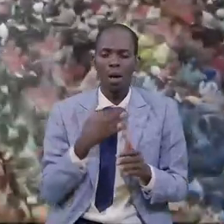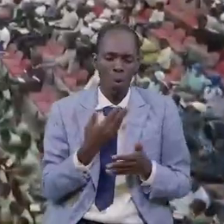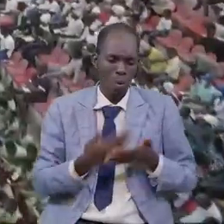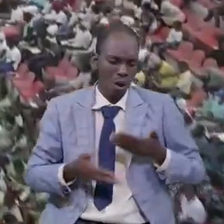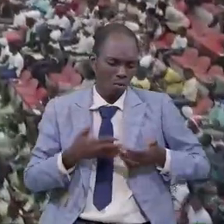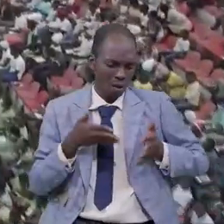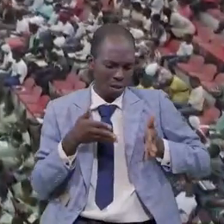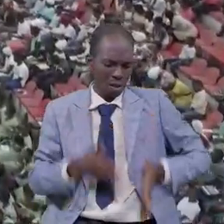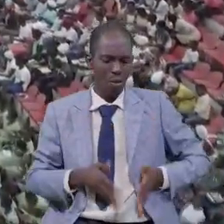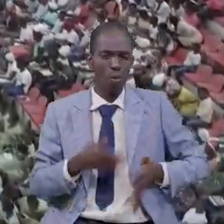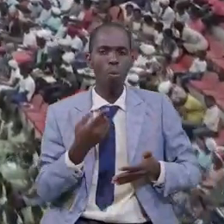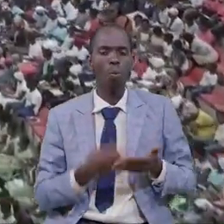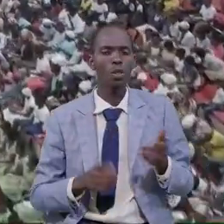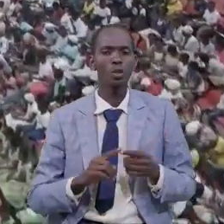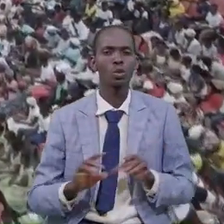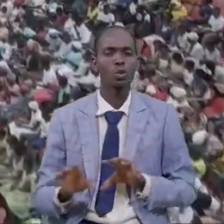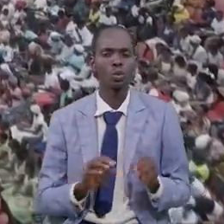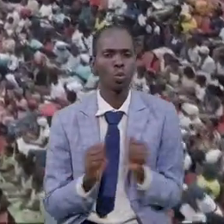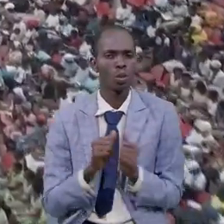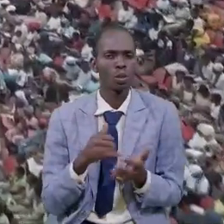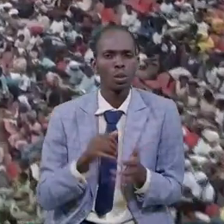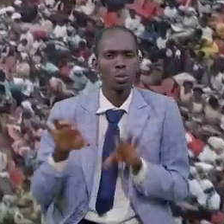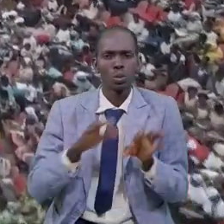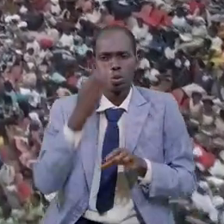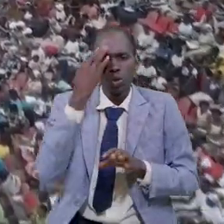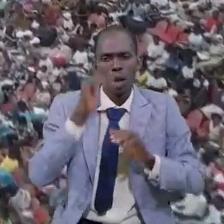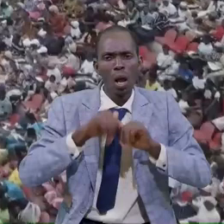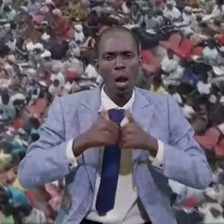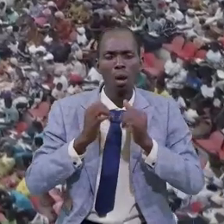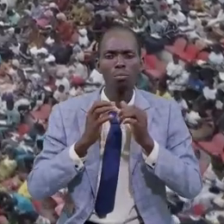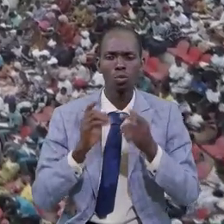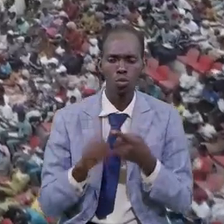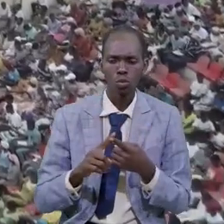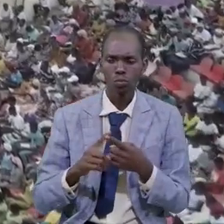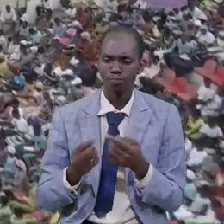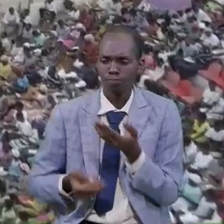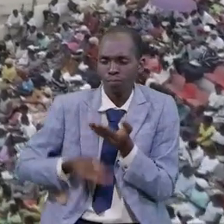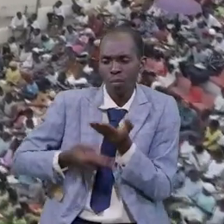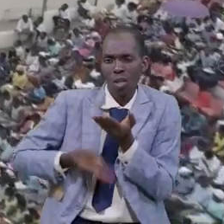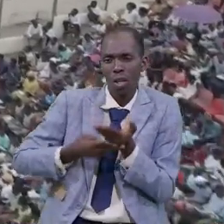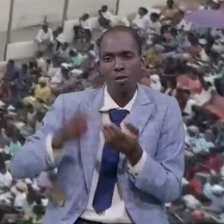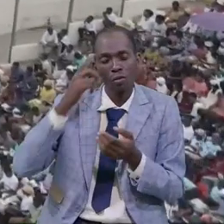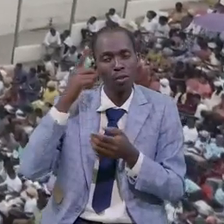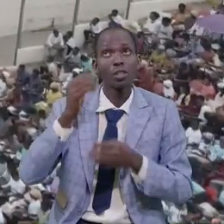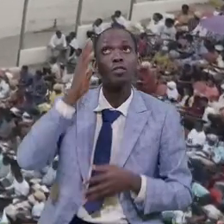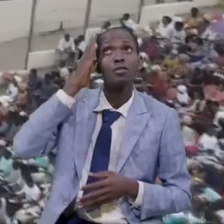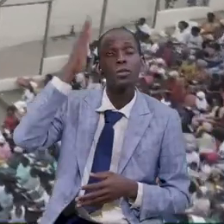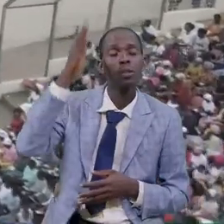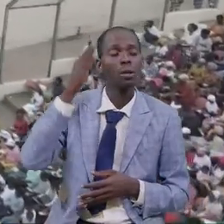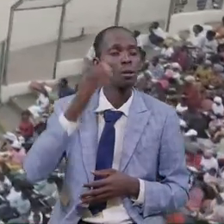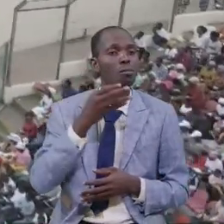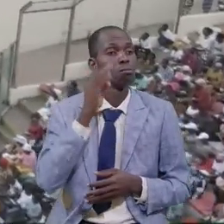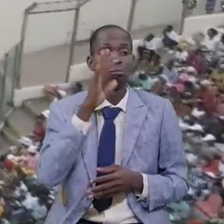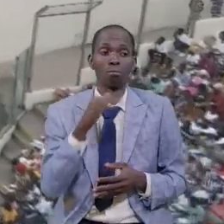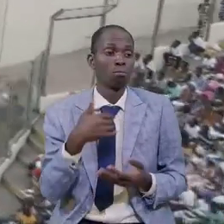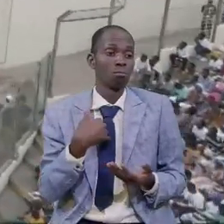ce qu'il faut faire de l'argent restant, et tu sais comment économiser autant que possible pour l'avenir? Te dis, pasteur, non. Mais